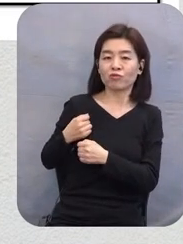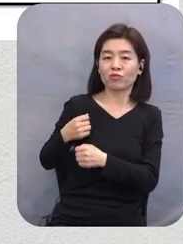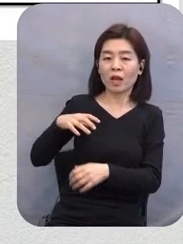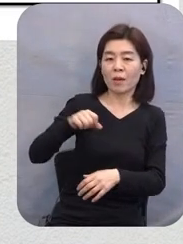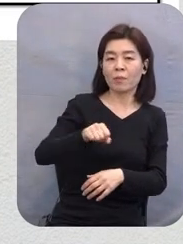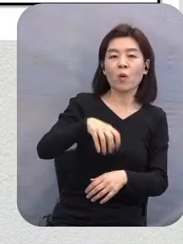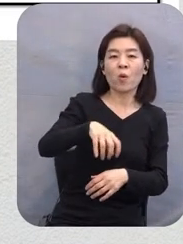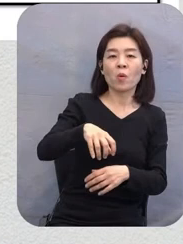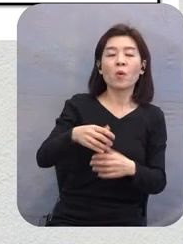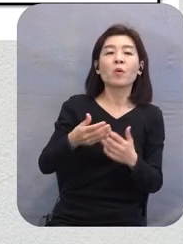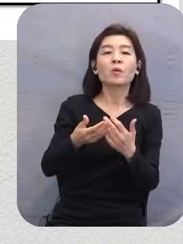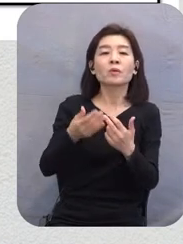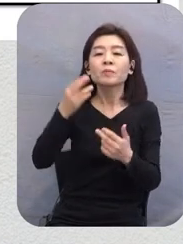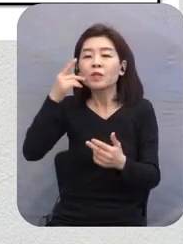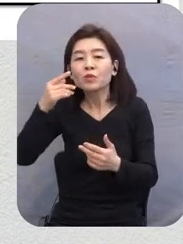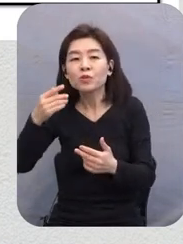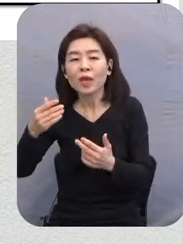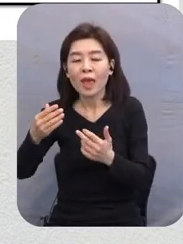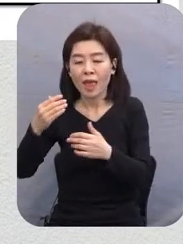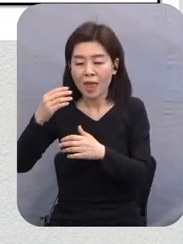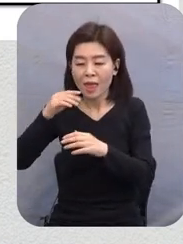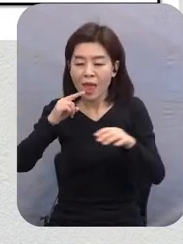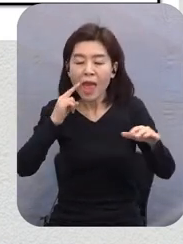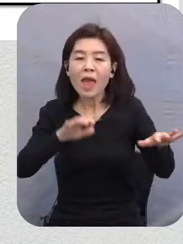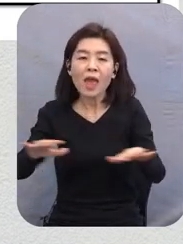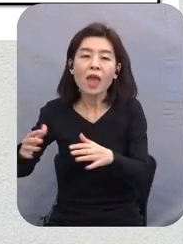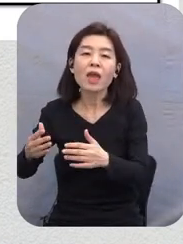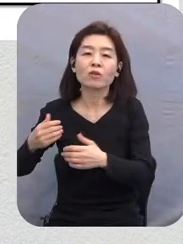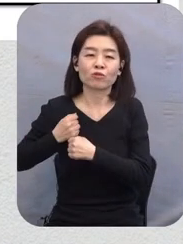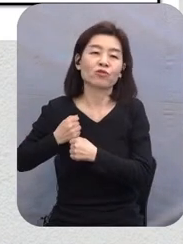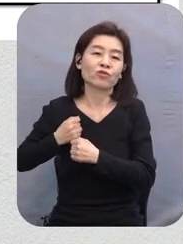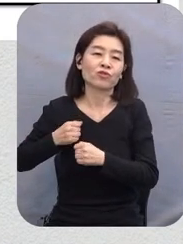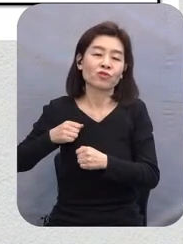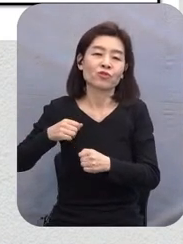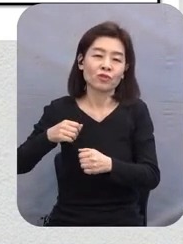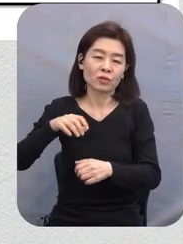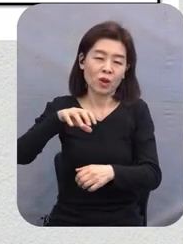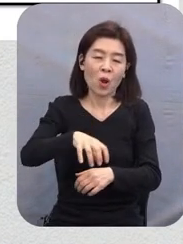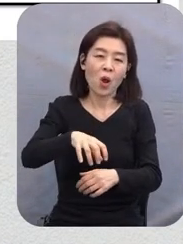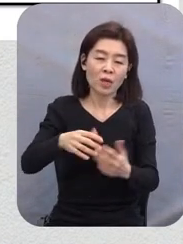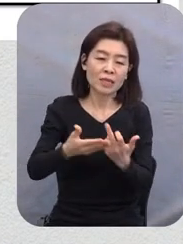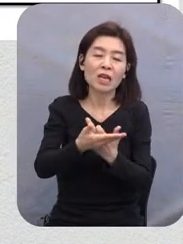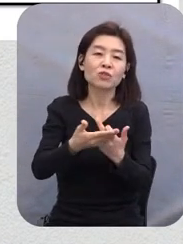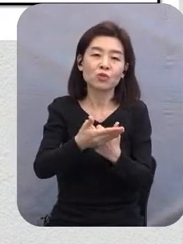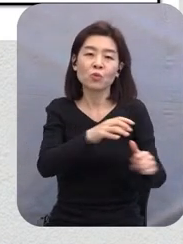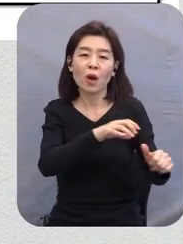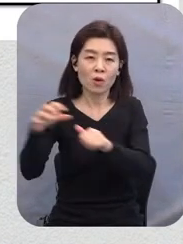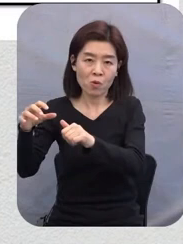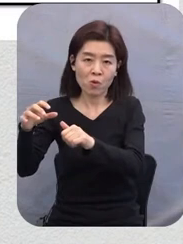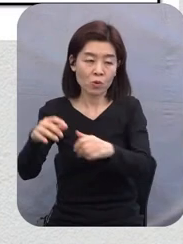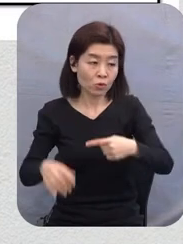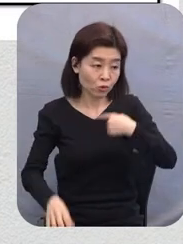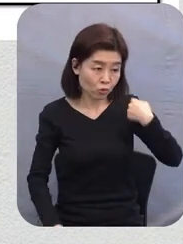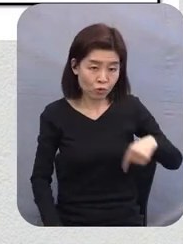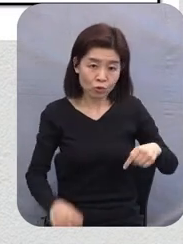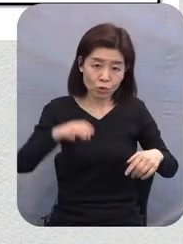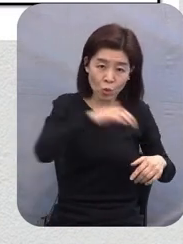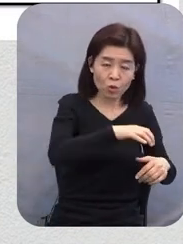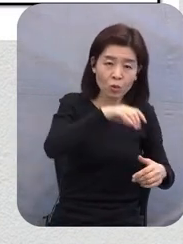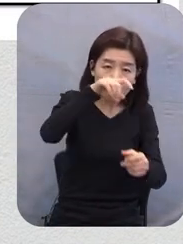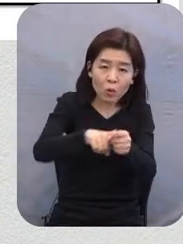미국의 해군기지가 됐고 장제스가 있었을 때는 이곳을 중국을 공격하기 위한 군사기지로